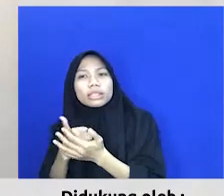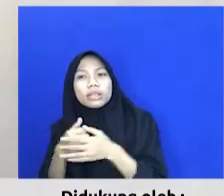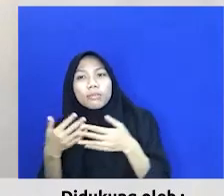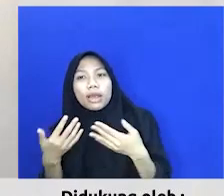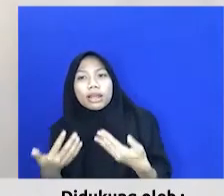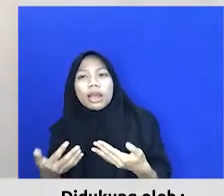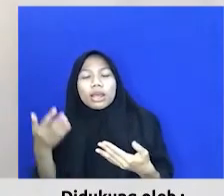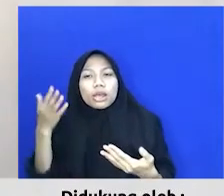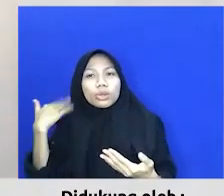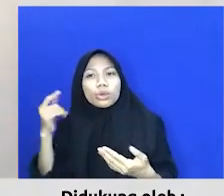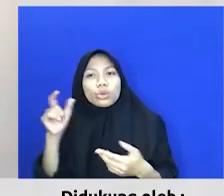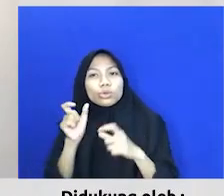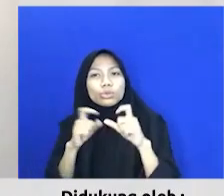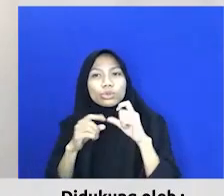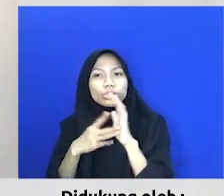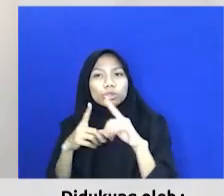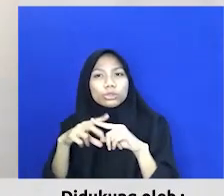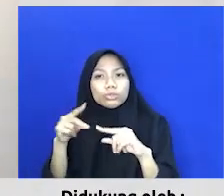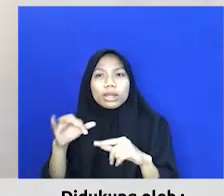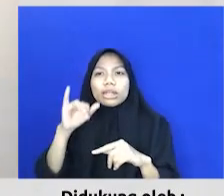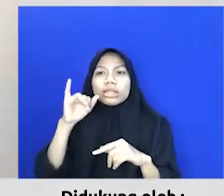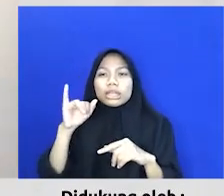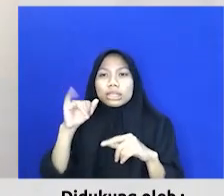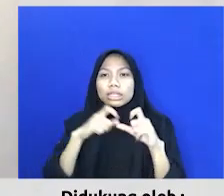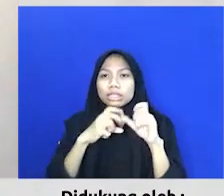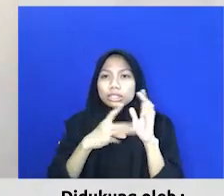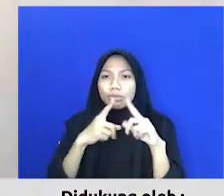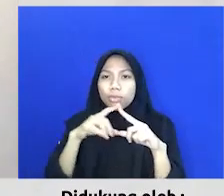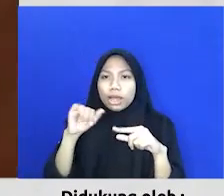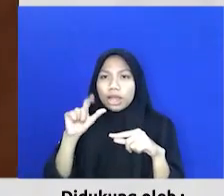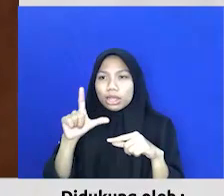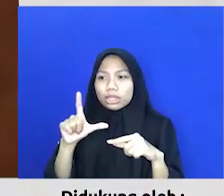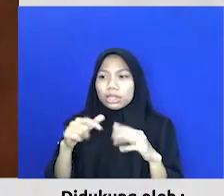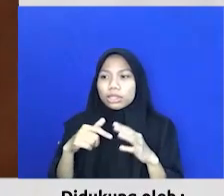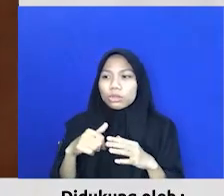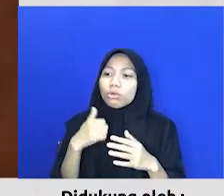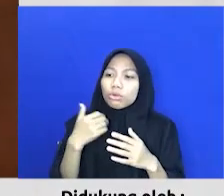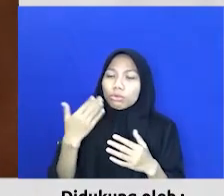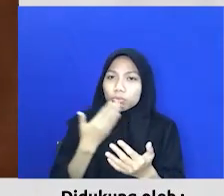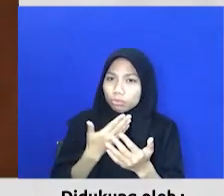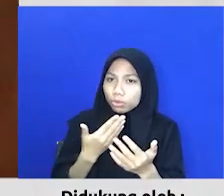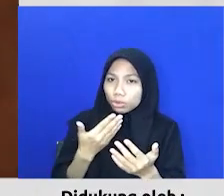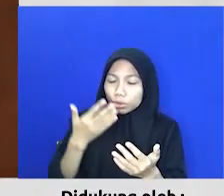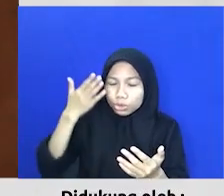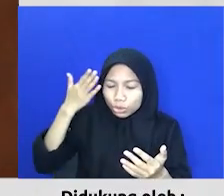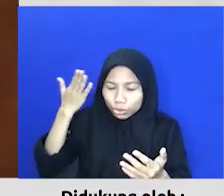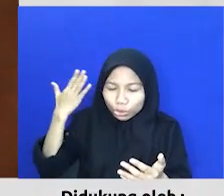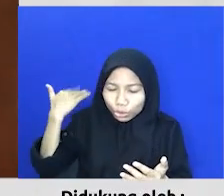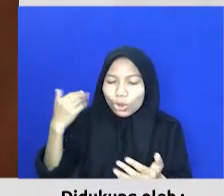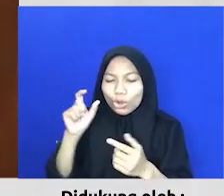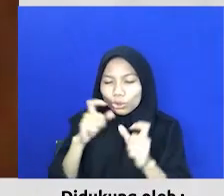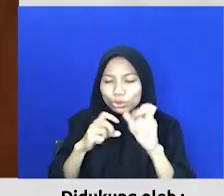kita kasih lagu kan ya. Dia pergi, dia apa? Tambah lama, tambah santai dia ya